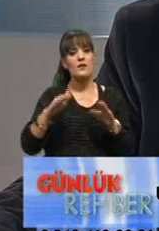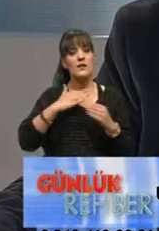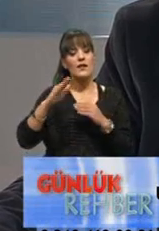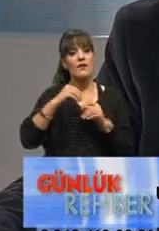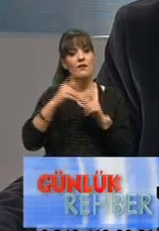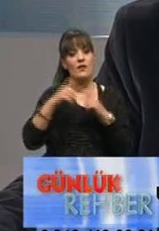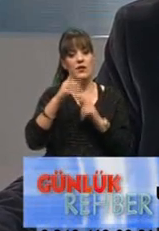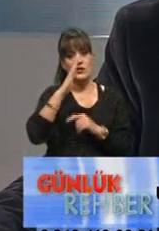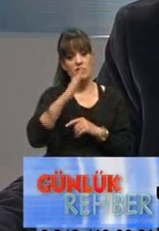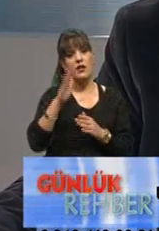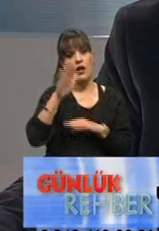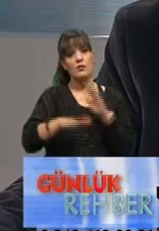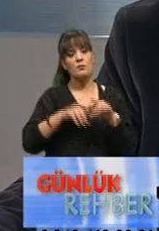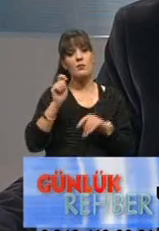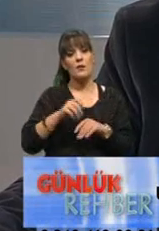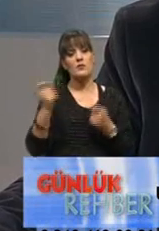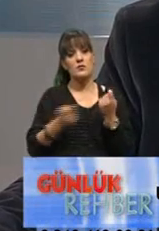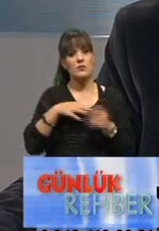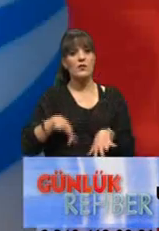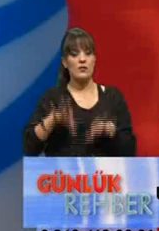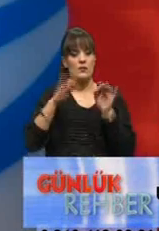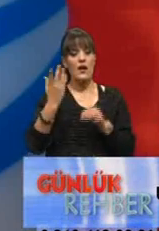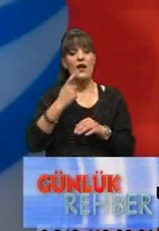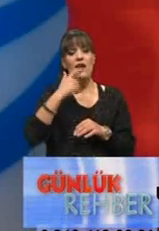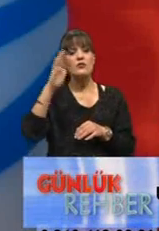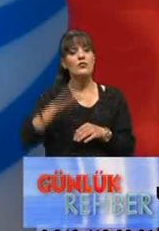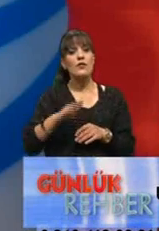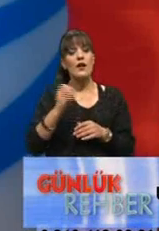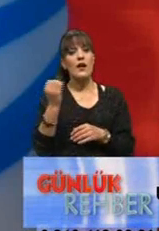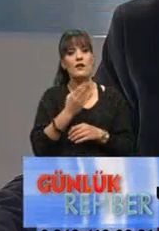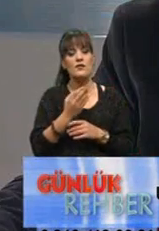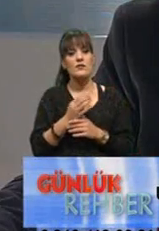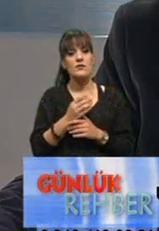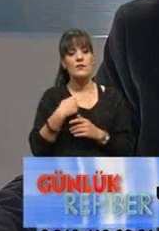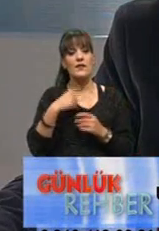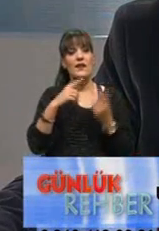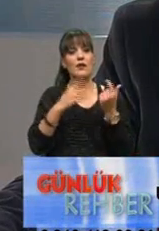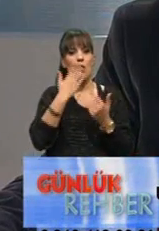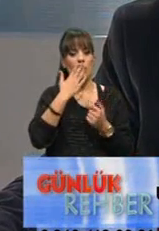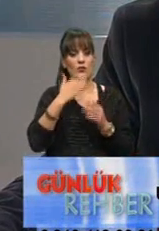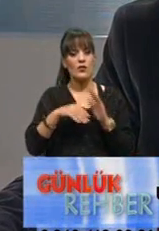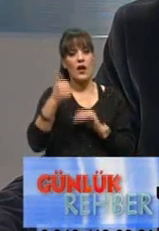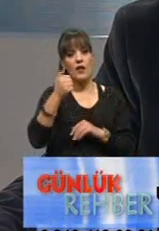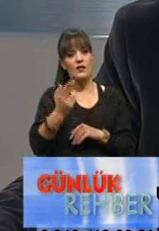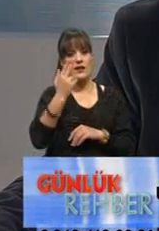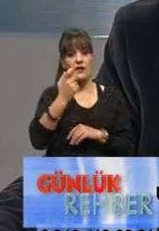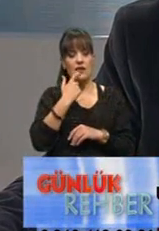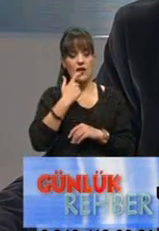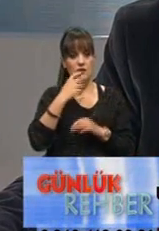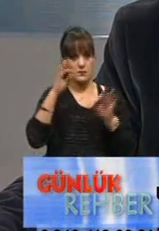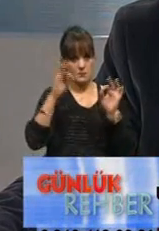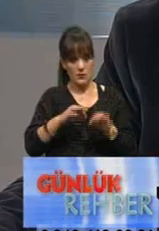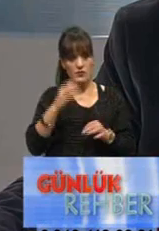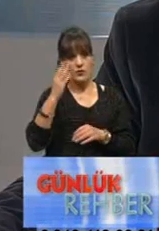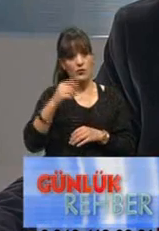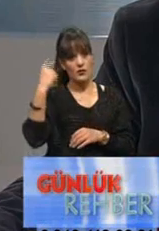ciddi adımlar atmış hı hı. vaziyette. Harika. Peki en küçük kaç yaştan başlıyor ligler? Bizimki ilkokul çağı. Yani 6 ve 7 yaş başlangıç